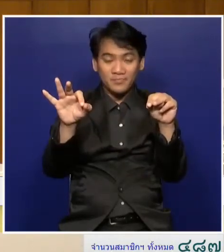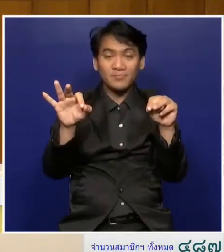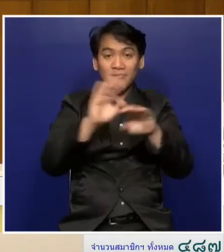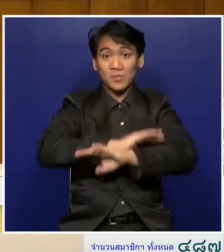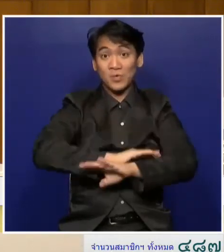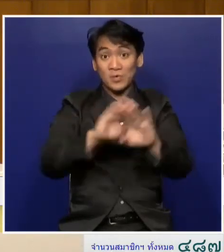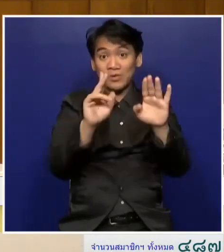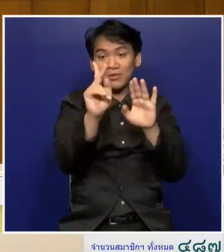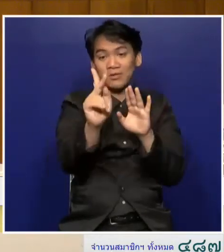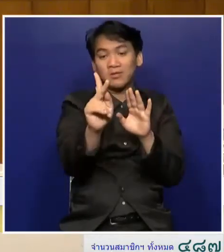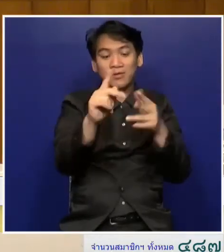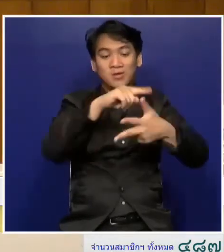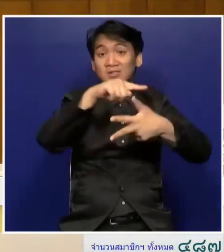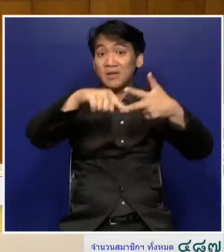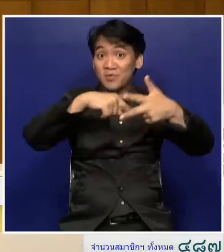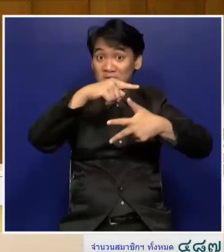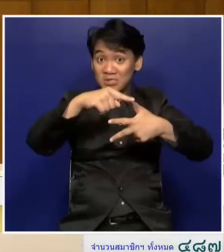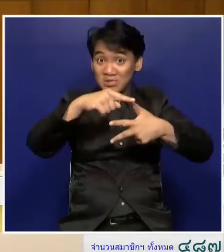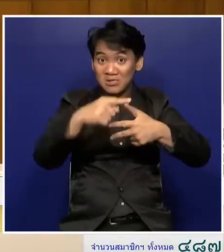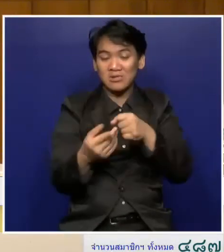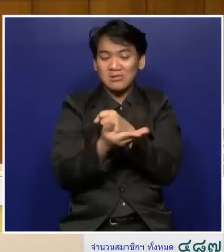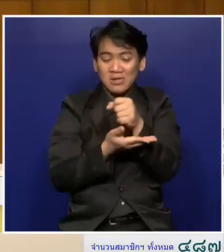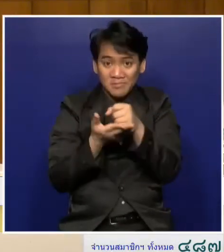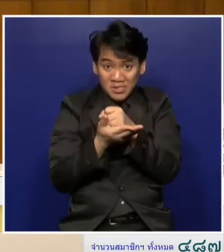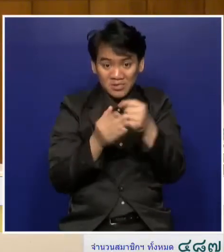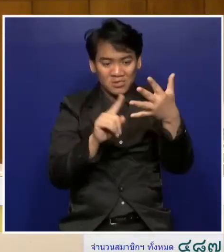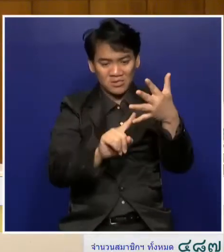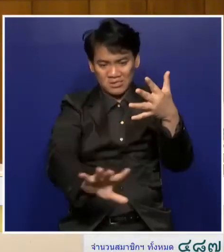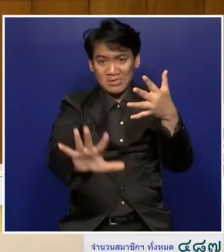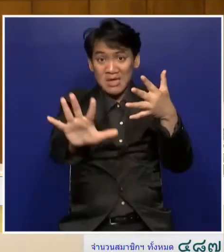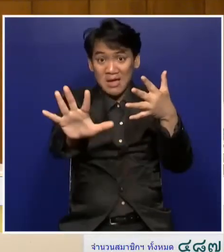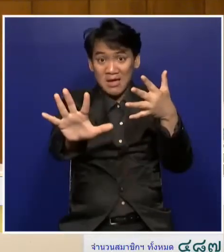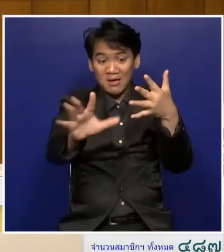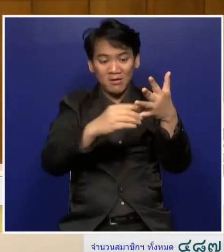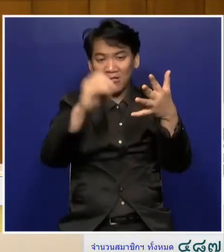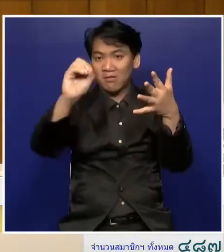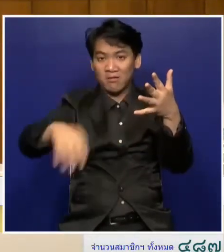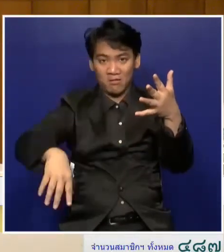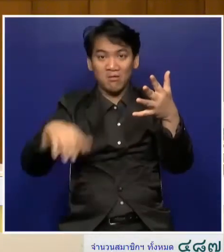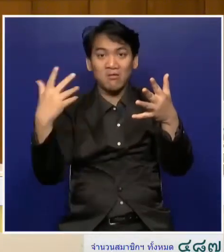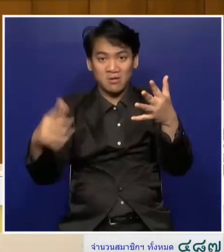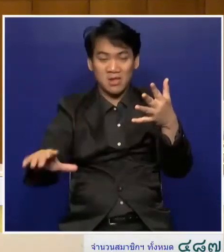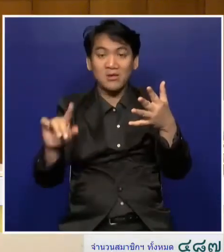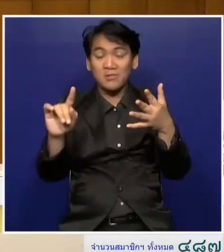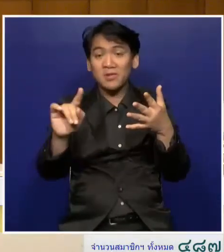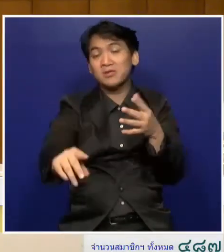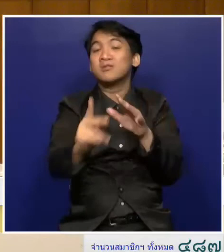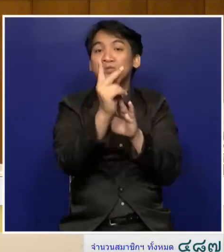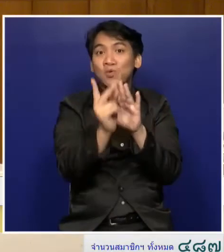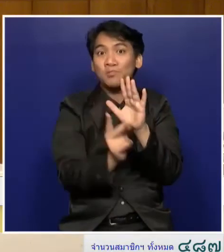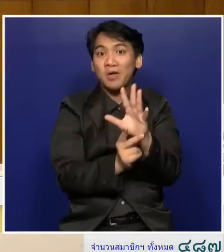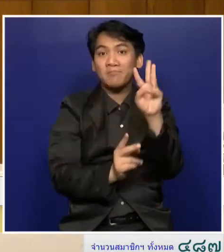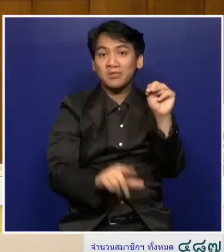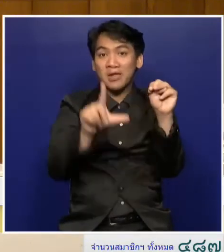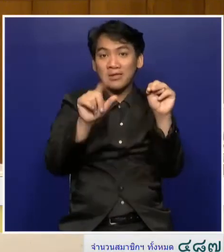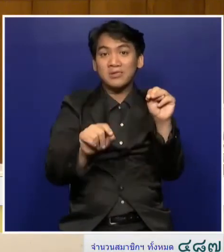ว่ากันชากัโงกระท่อมจากยาเสบตดประเภทที่ 5 ออกไปแล้วเรากคงจะเห็นประมวลกฎหมายอัี้ถ้เสร็